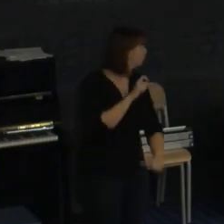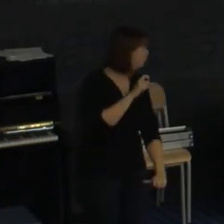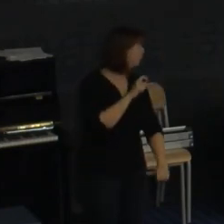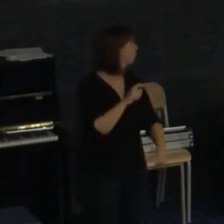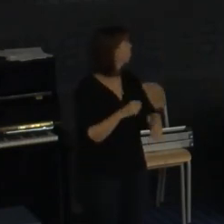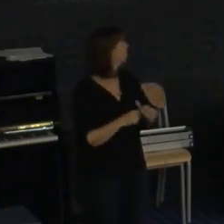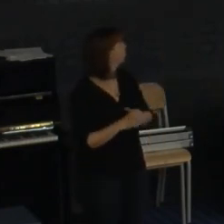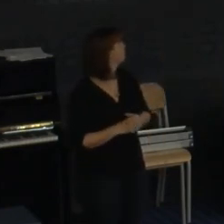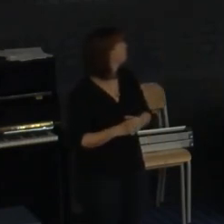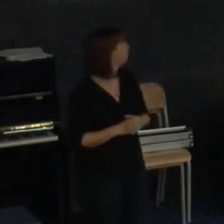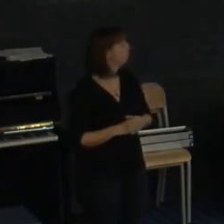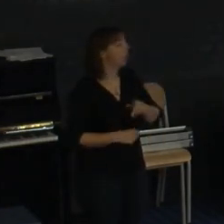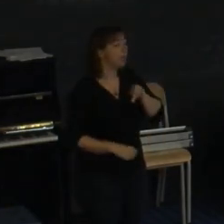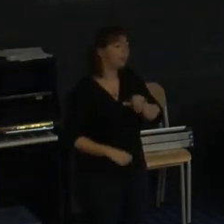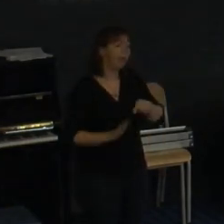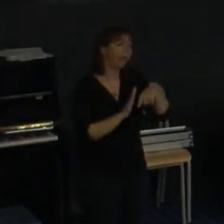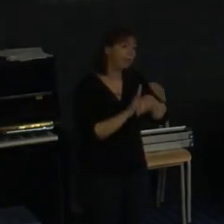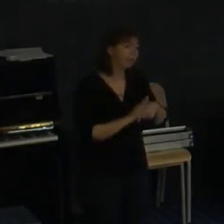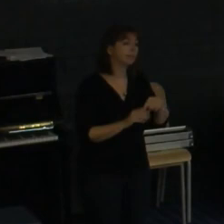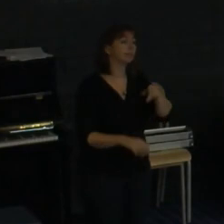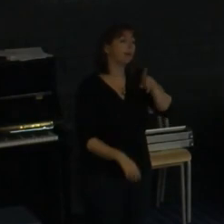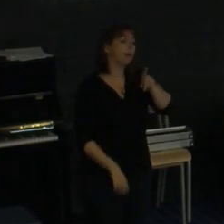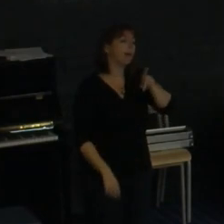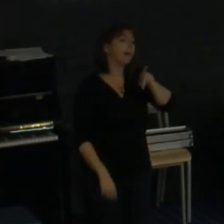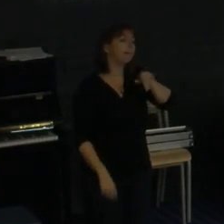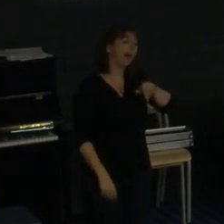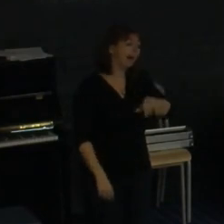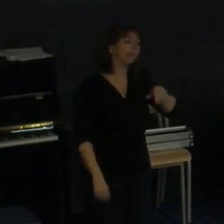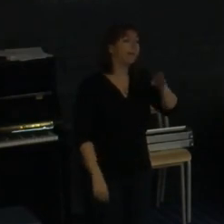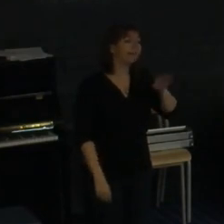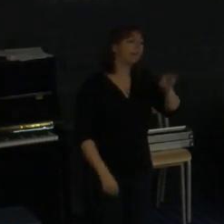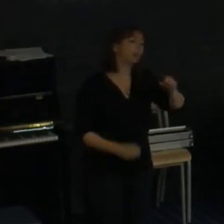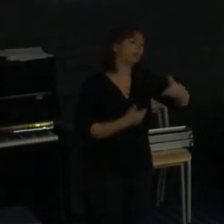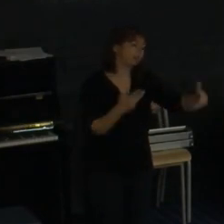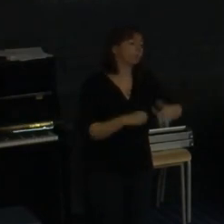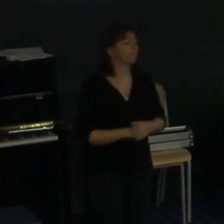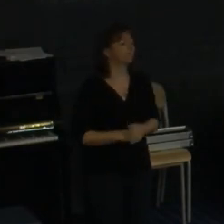et m'amuser avec, etc. Alors, est-ce que l'outil est extensible ? Ouais.